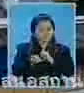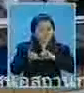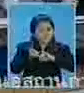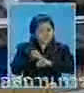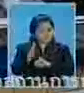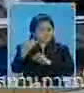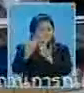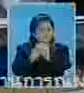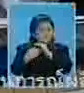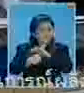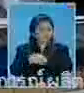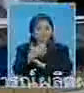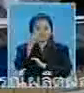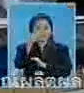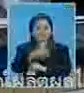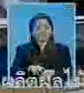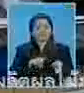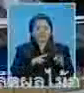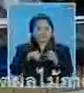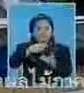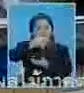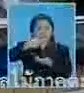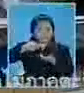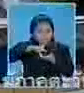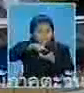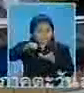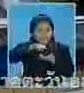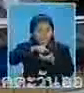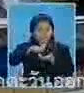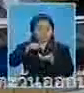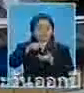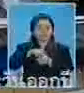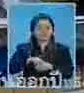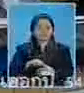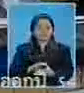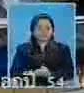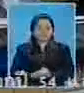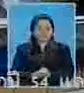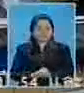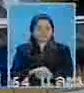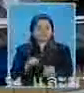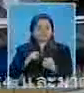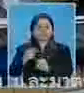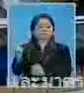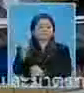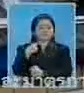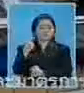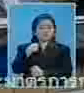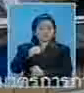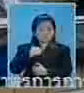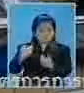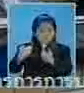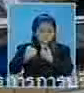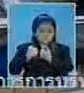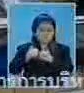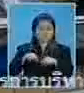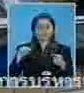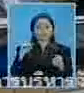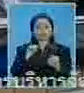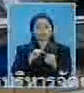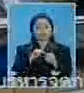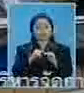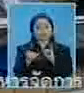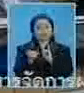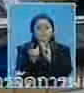ริษัทที่ดำเนินการจัดส่งข้อความ SMS ดังกล่าวแต่อย่างใดต่อคำถามหรือข้อกล่าวหานะครับว่าเป็นการเอื้อประโยชน์ส่วนตัว